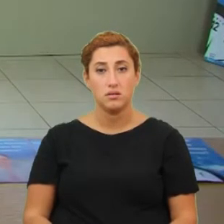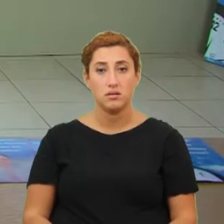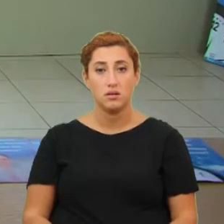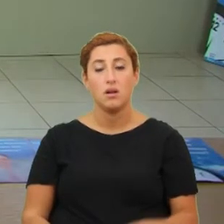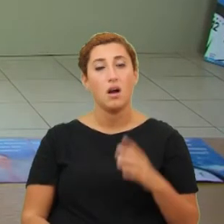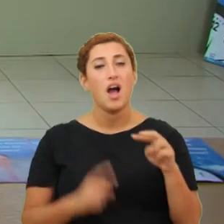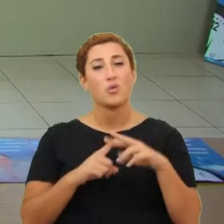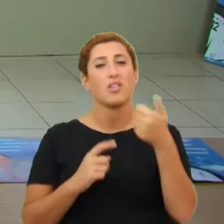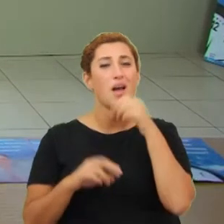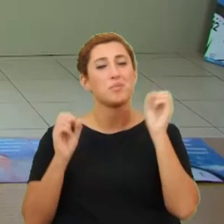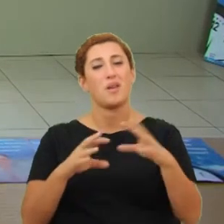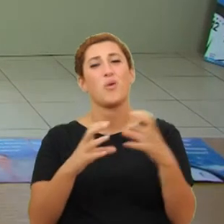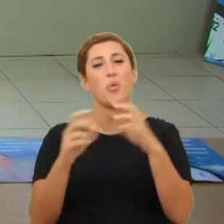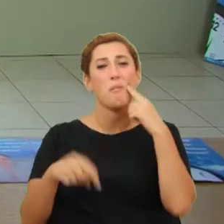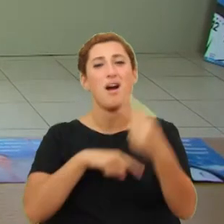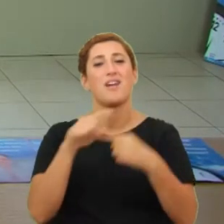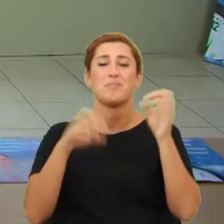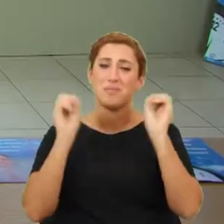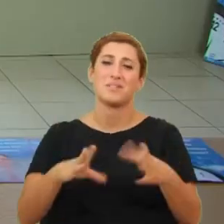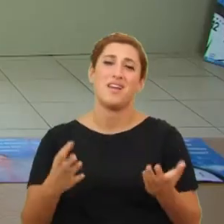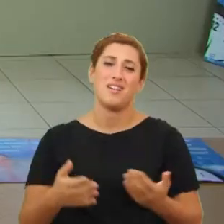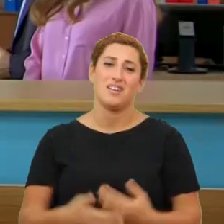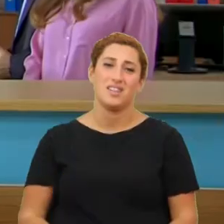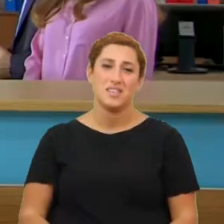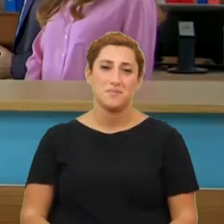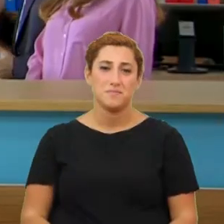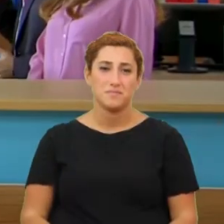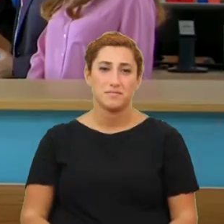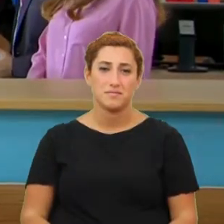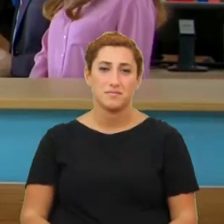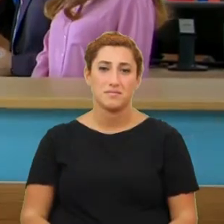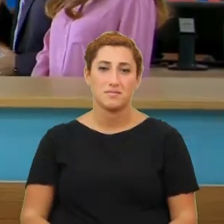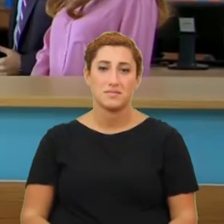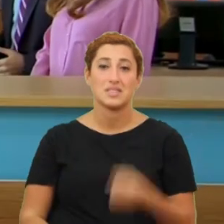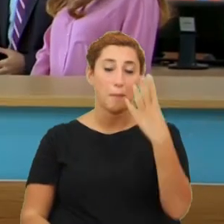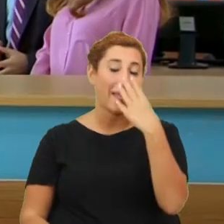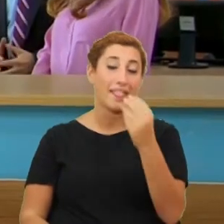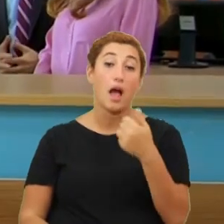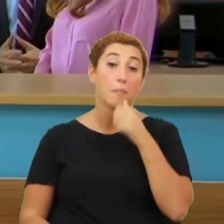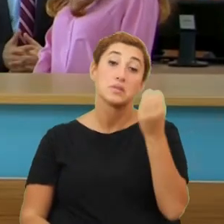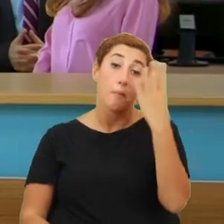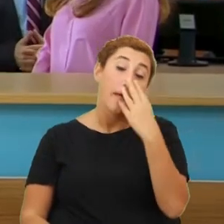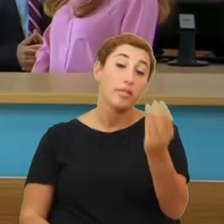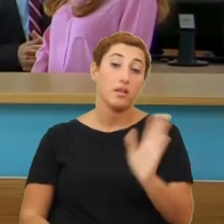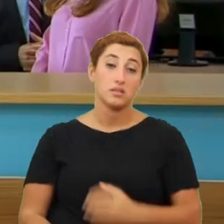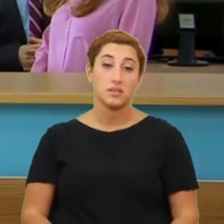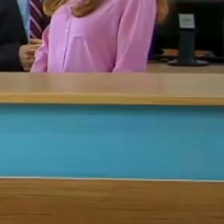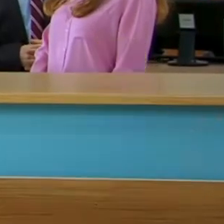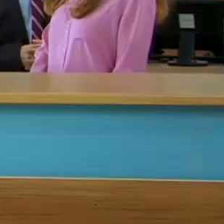Ya Aydoğan abi, bırak şu topları aramayı ya. Bırak. Sabah hediyesi abi, sabah hediyesi.